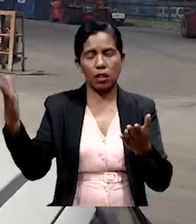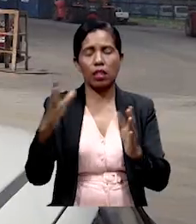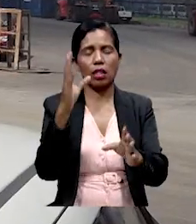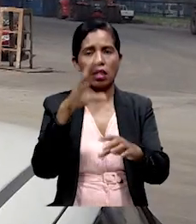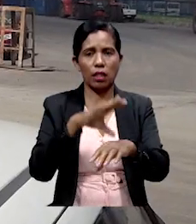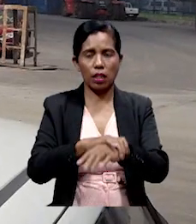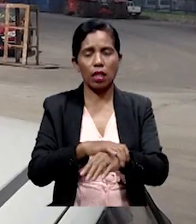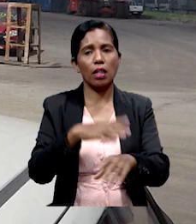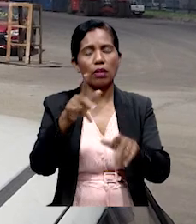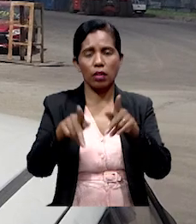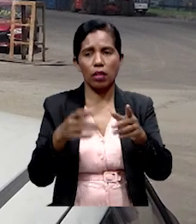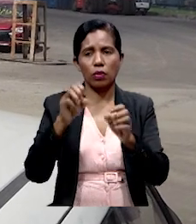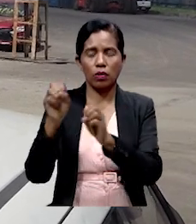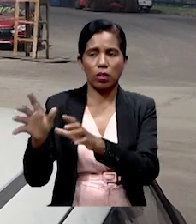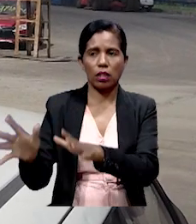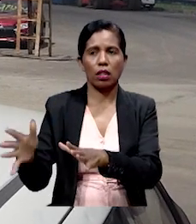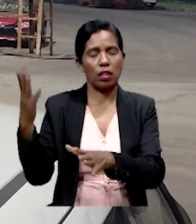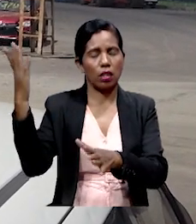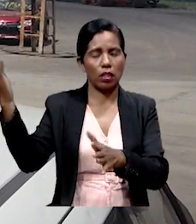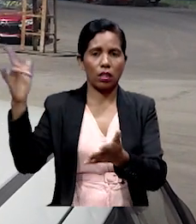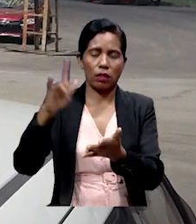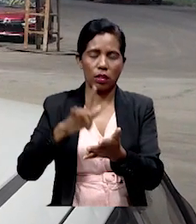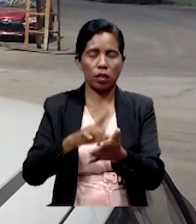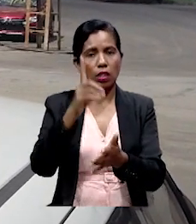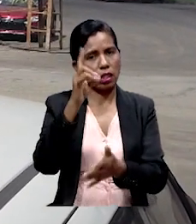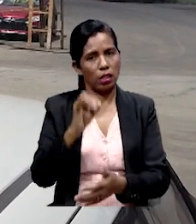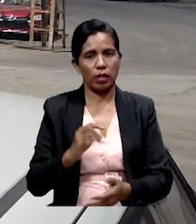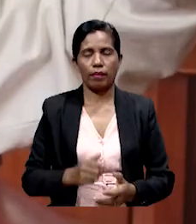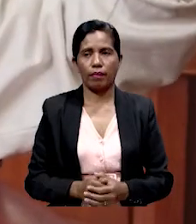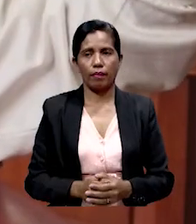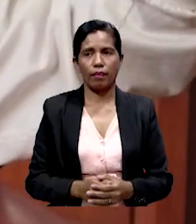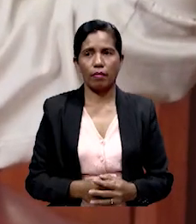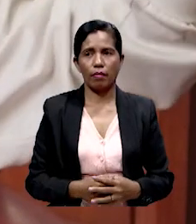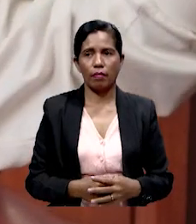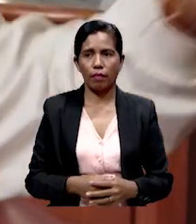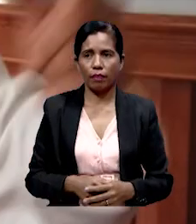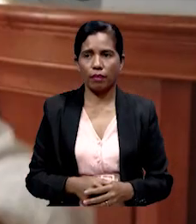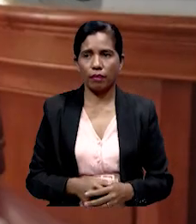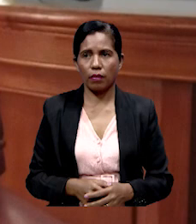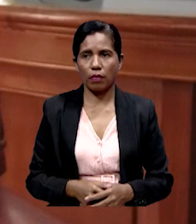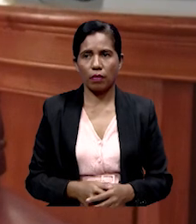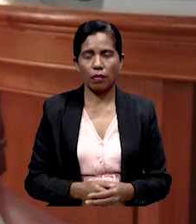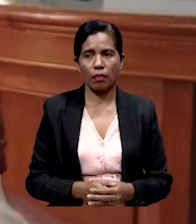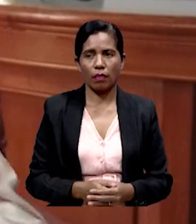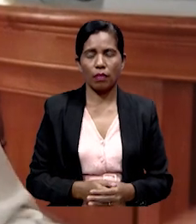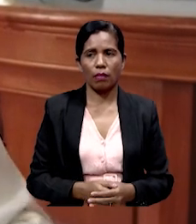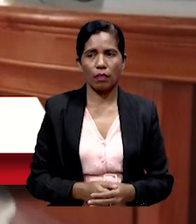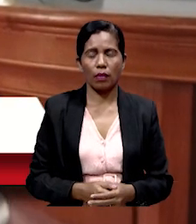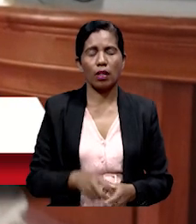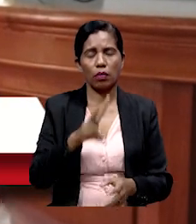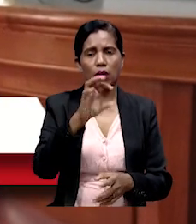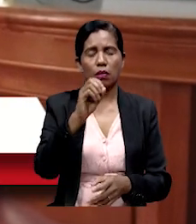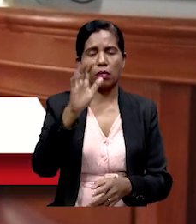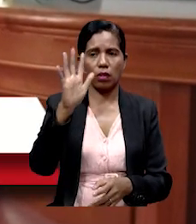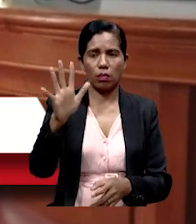prende no to agora abandona hela iha aredor Porto Deli. Vain lor ngua limpa nem sana ngur niung ene. Jadi sema